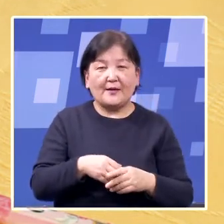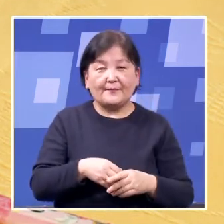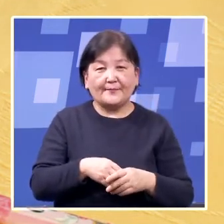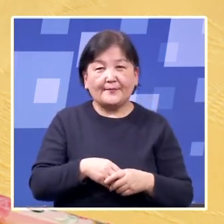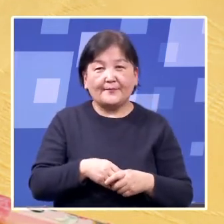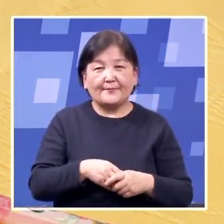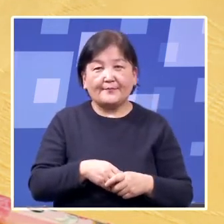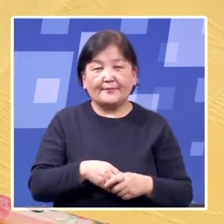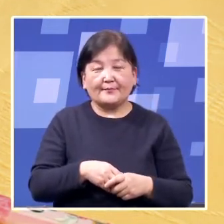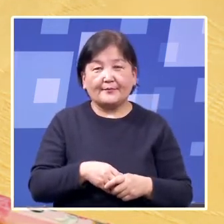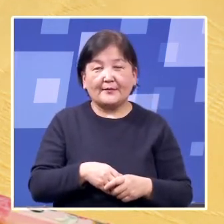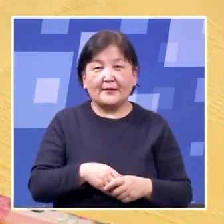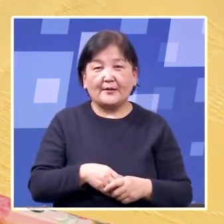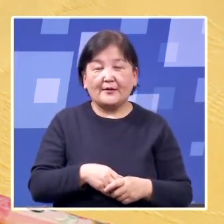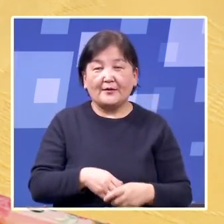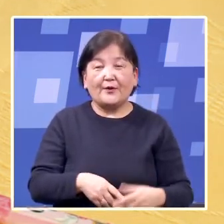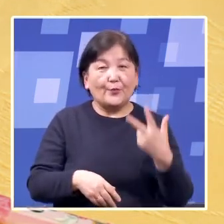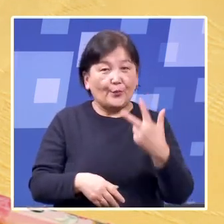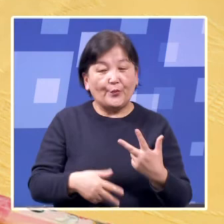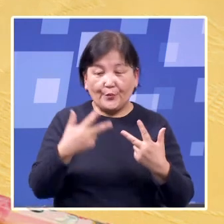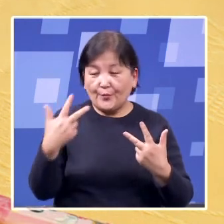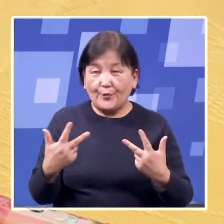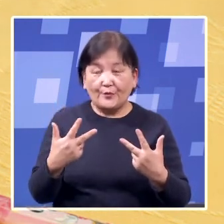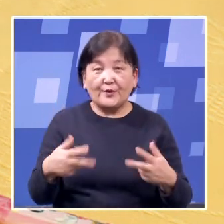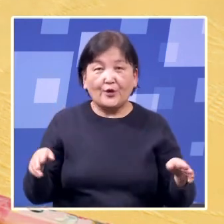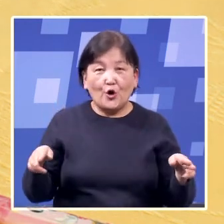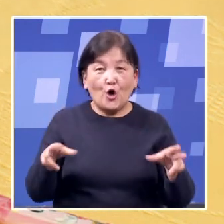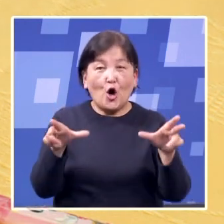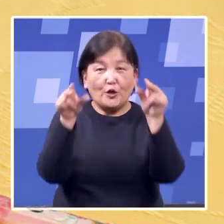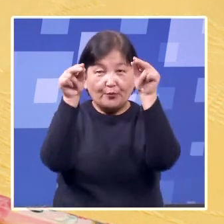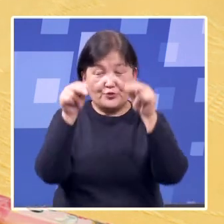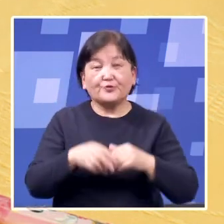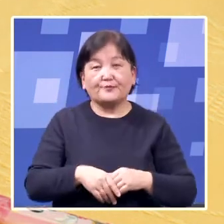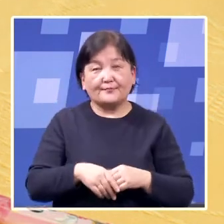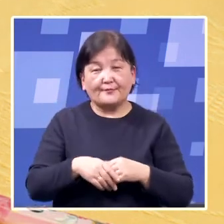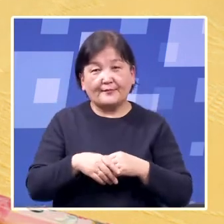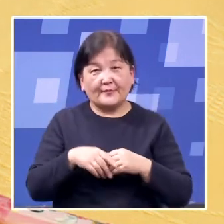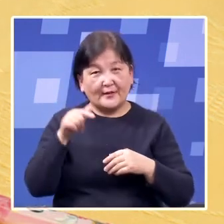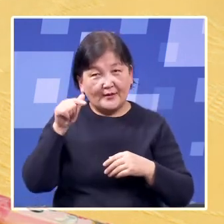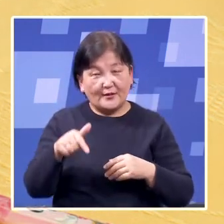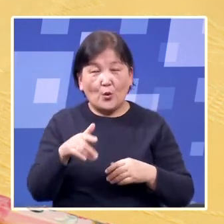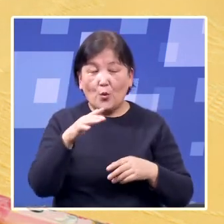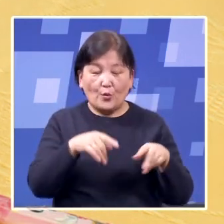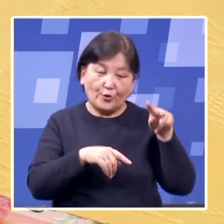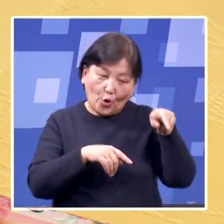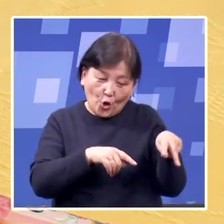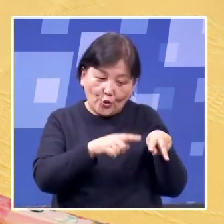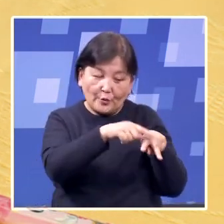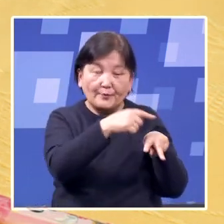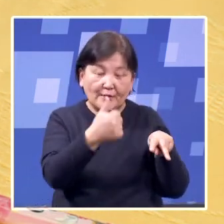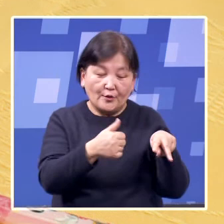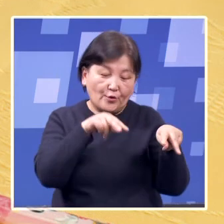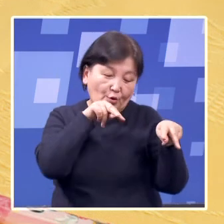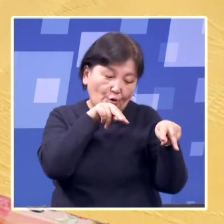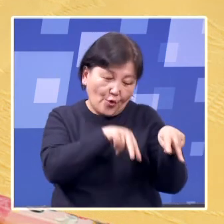яах вэ одоо? Хооронд нь холбон тийм үү? За, урд хоёр хөл болсон. Хойд хоёр хөлийн зурагтаа мөн